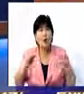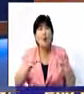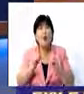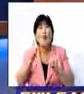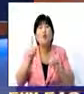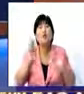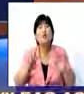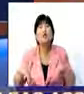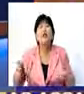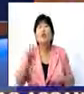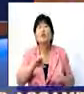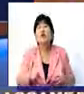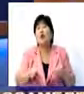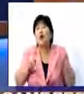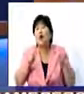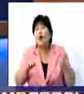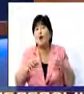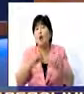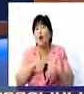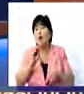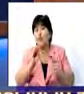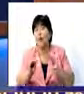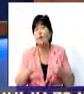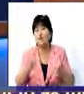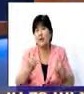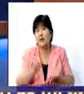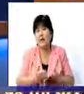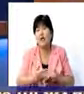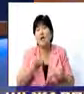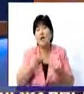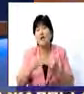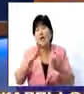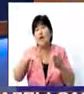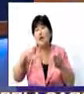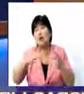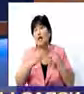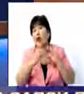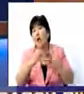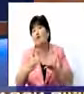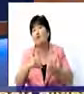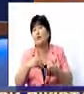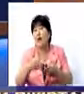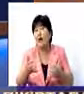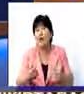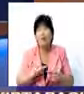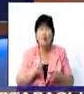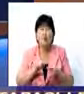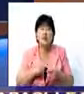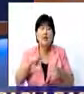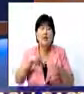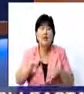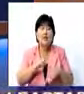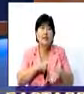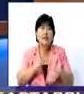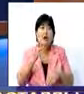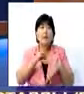11-і ғана барлық қауіпсіздік құрылғыларымен қамтылған. Сары түске боялған, микроавтобус пен алынған. Осыған байланысты ішкі істер органдары